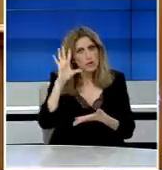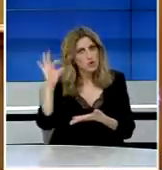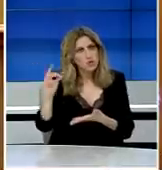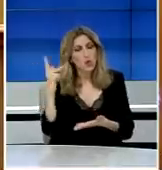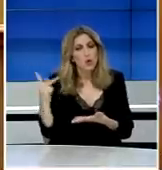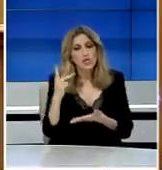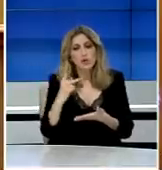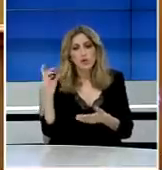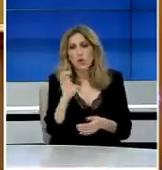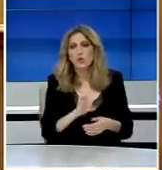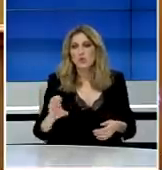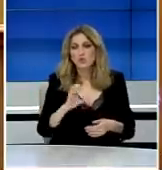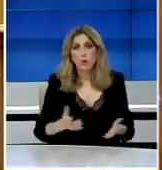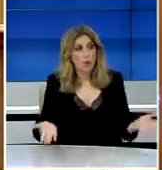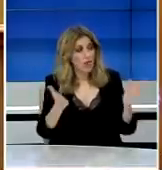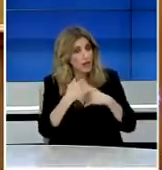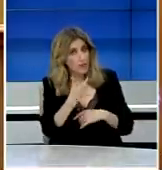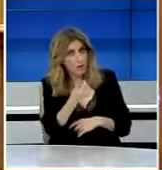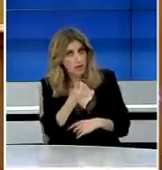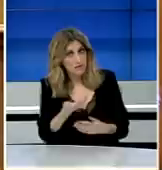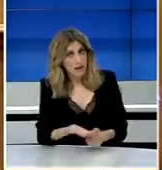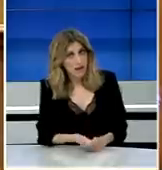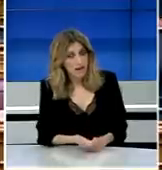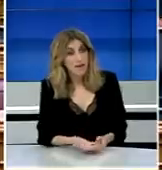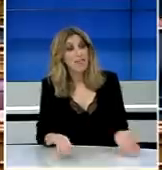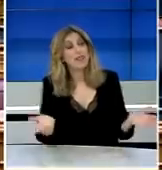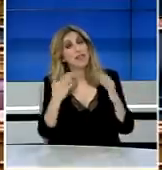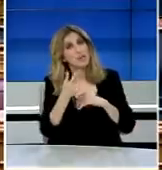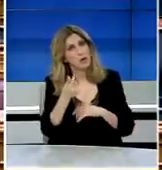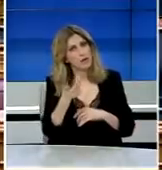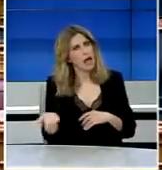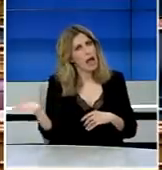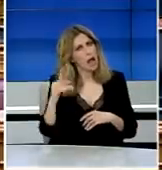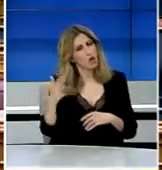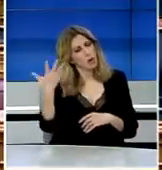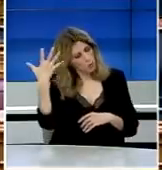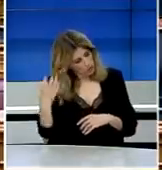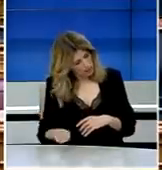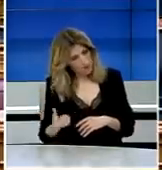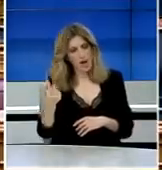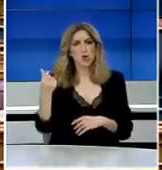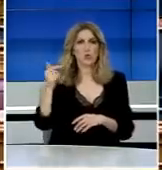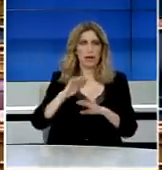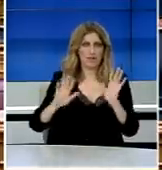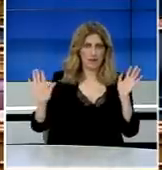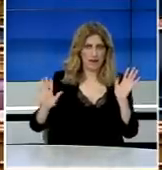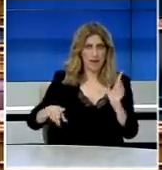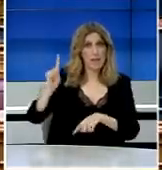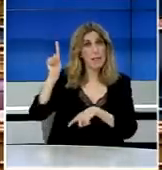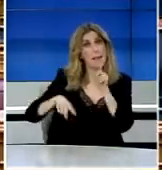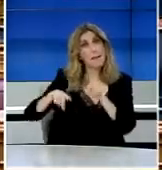Δεν υπάρχουν τα λεφτά, ε. Α, δεν υπάρχουν τα λεφτά. Υπάρχουν αλλού τα λεφτά. Λεφτόδεντρα. Λεφτόδεντρα